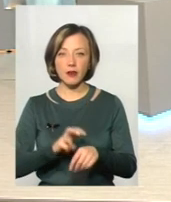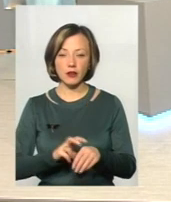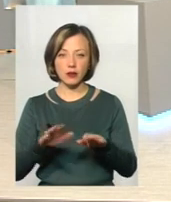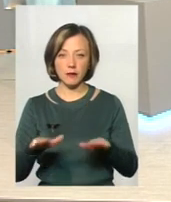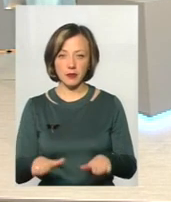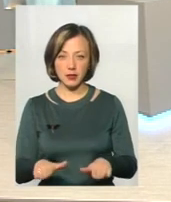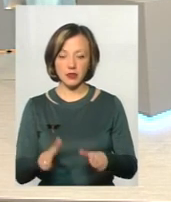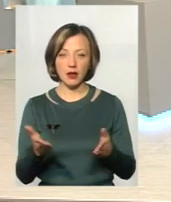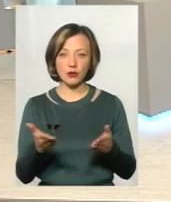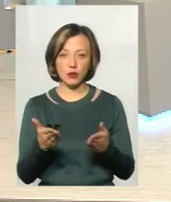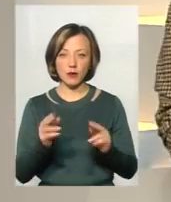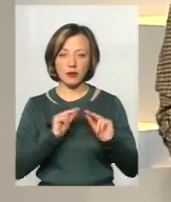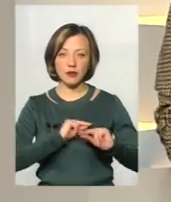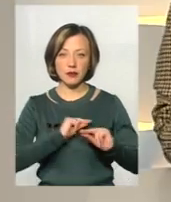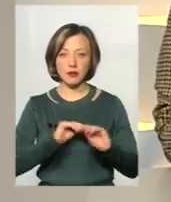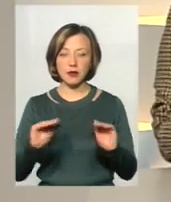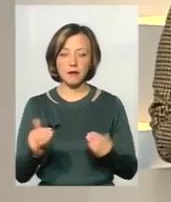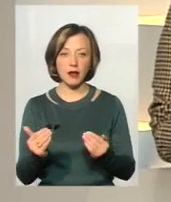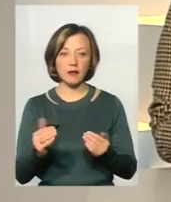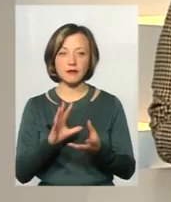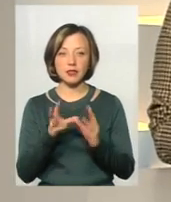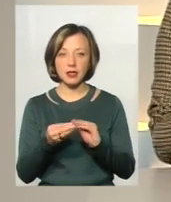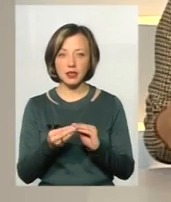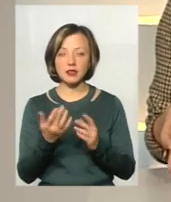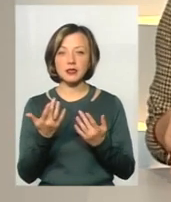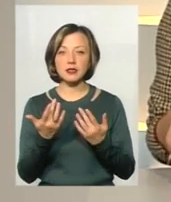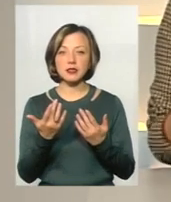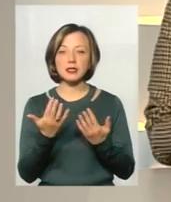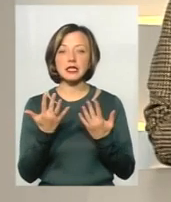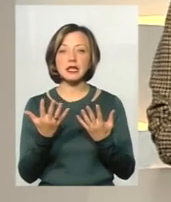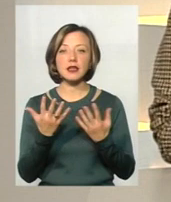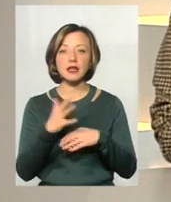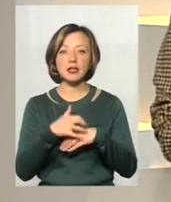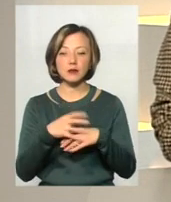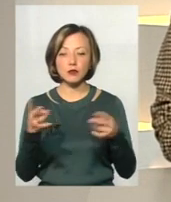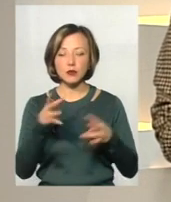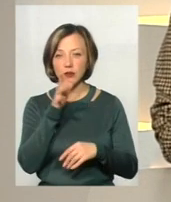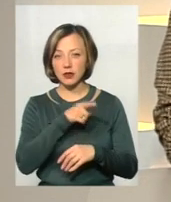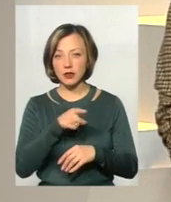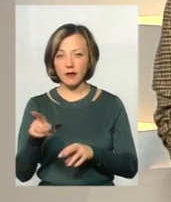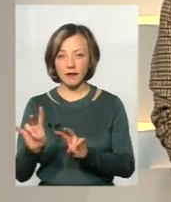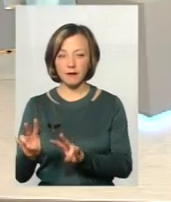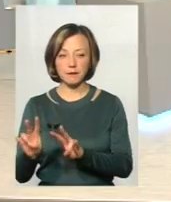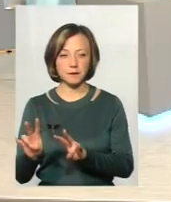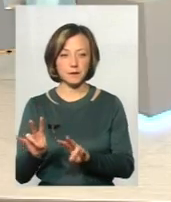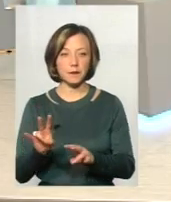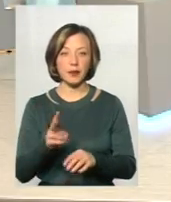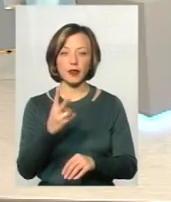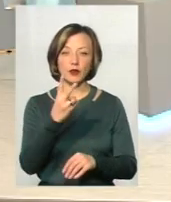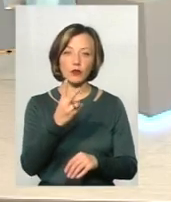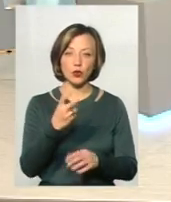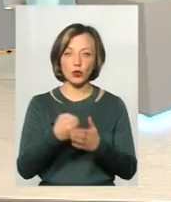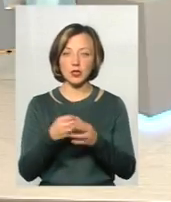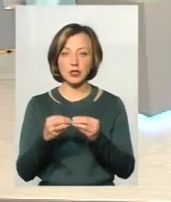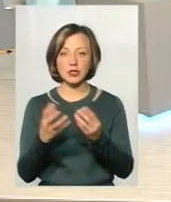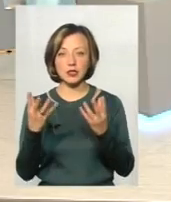быть врач и какой-то персонал минимальный. Скільки китів взагалі відходить після стерилізації? Скільки часу потрібно перетримувати? Ну, от